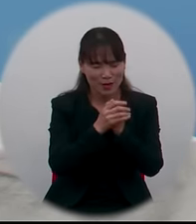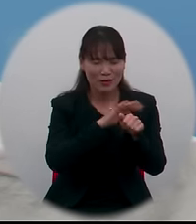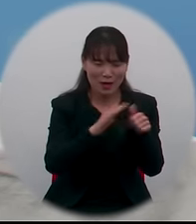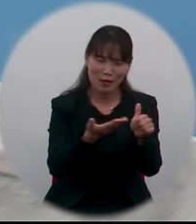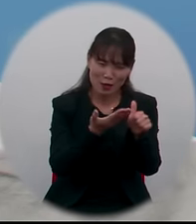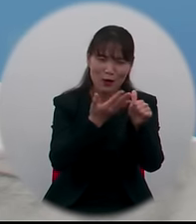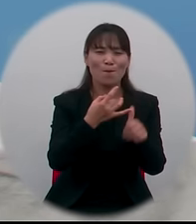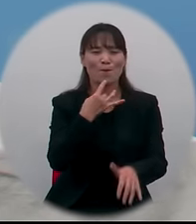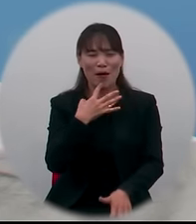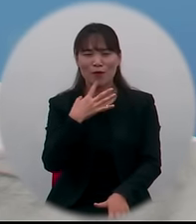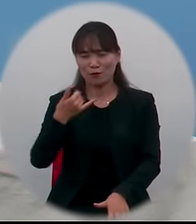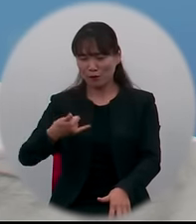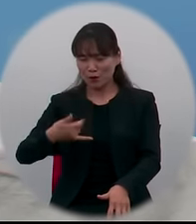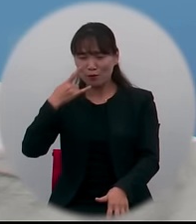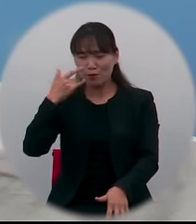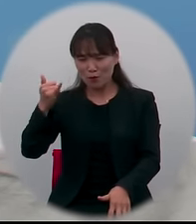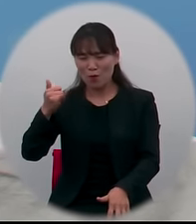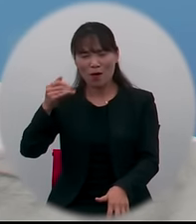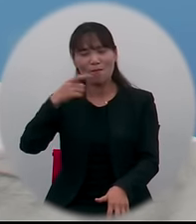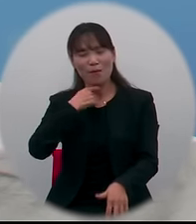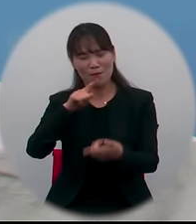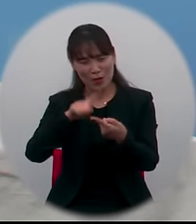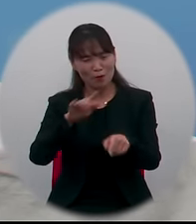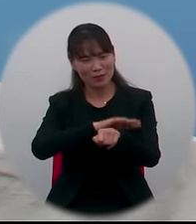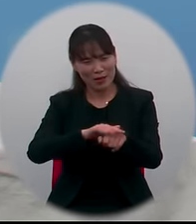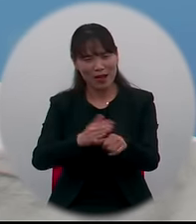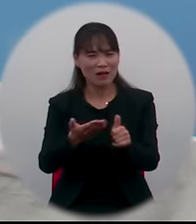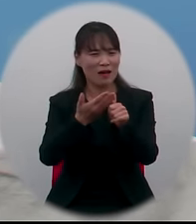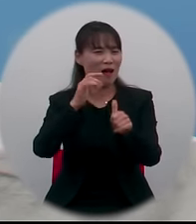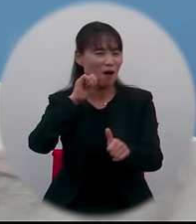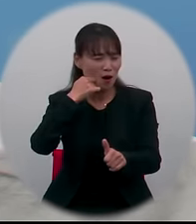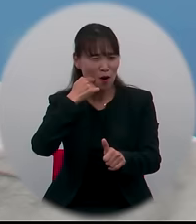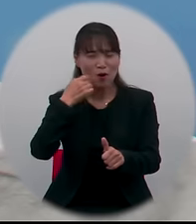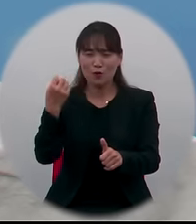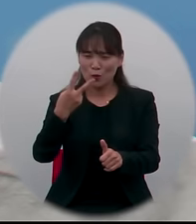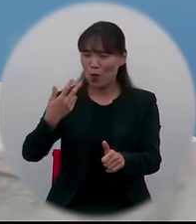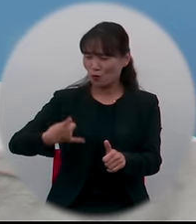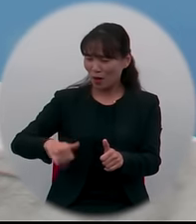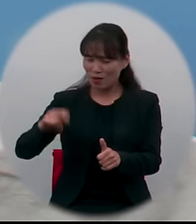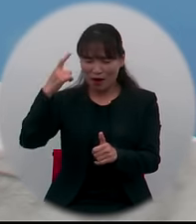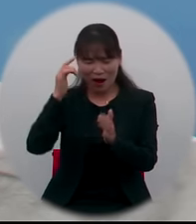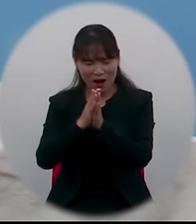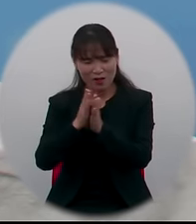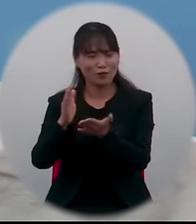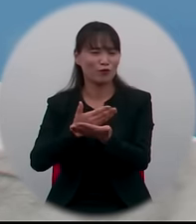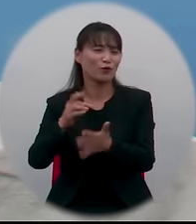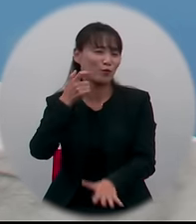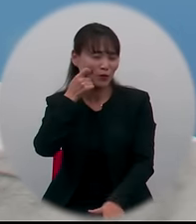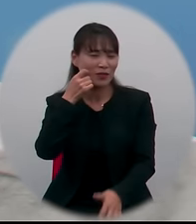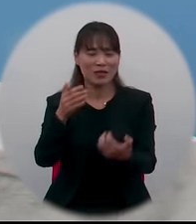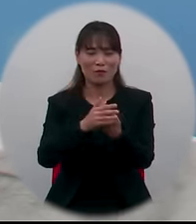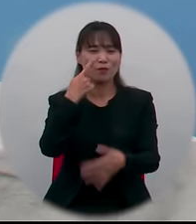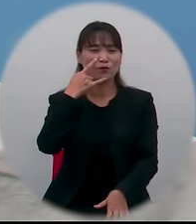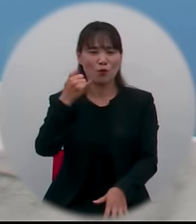정성만으로 아이들이 부모의 바람에 부흥해서 유예한 콘텐츠를 걸러내고 볼 수는 없기 때문에 이렇게 부모님들이 자녀와